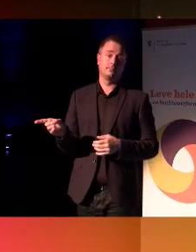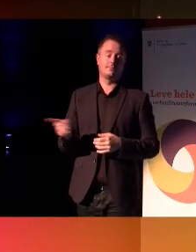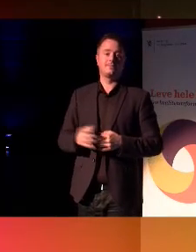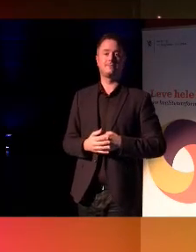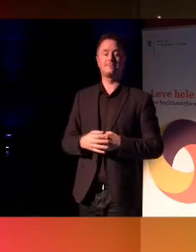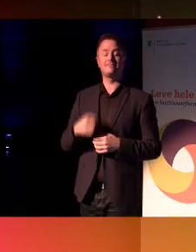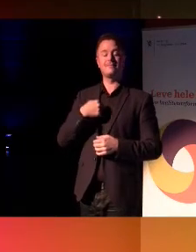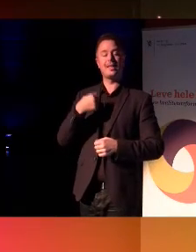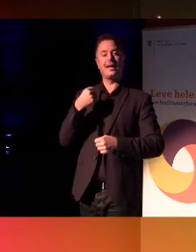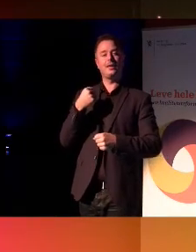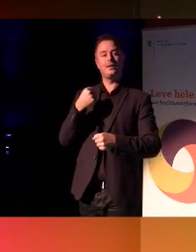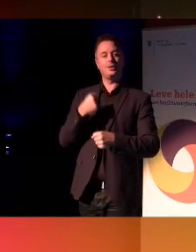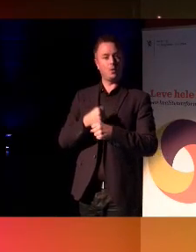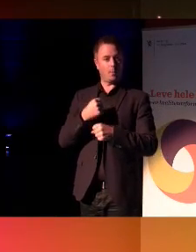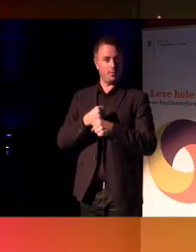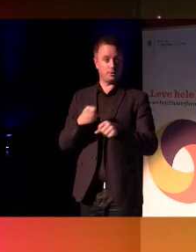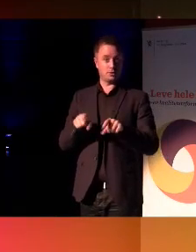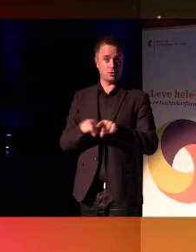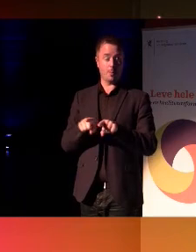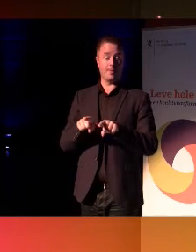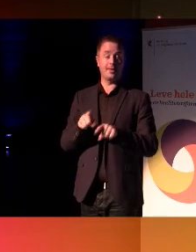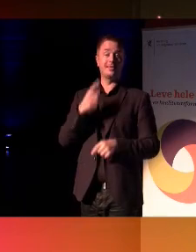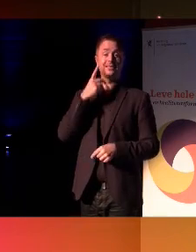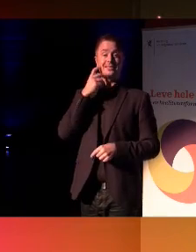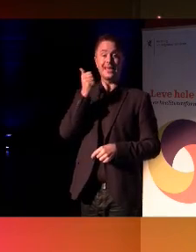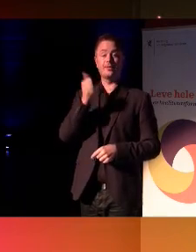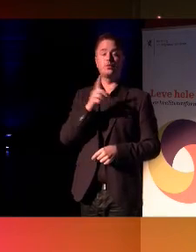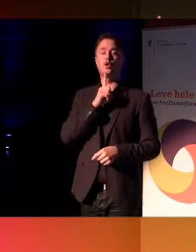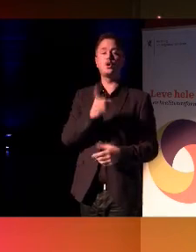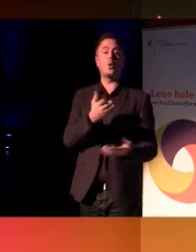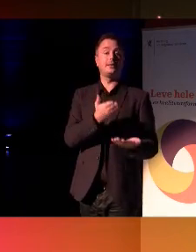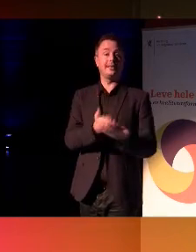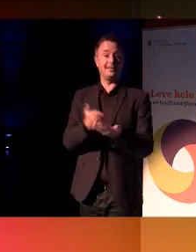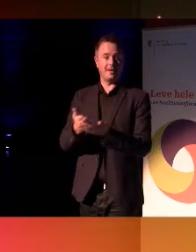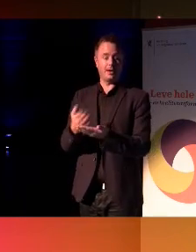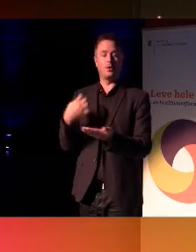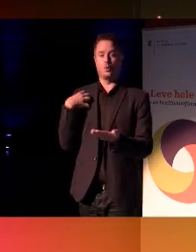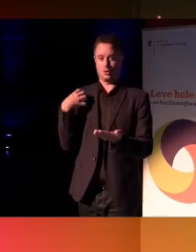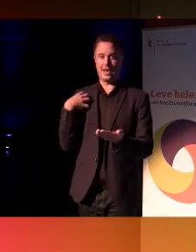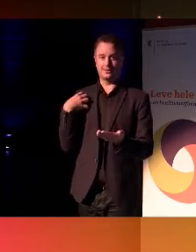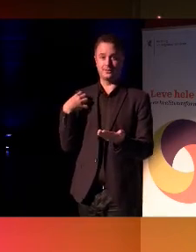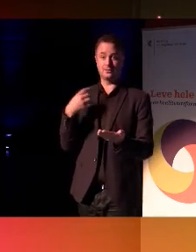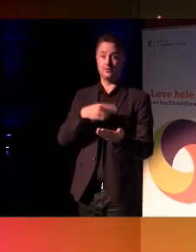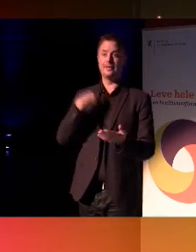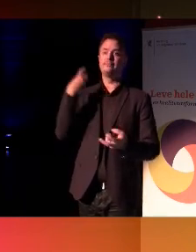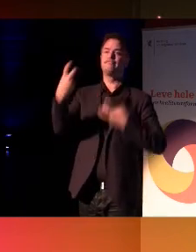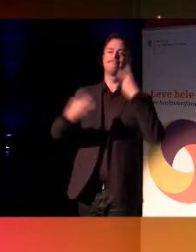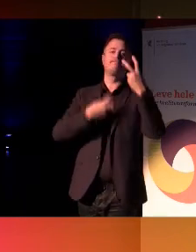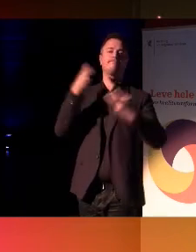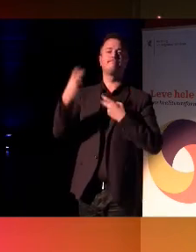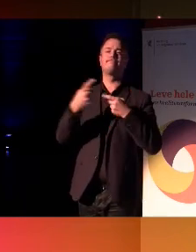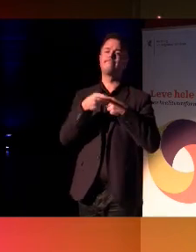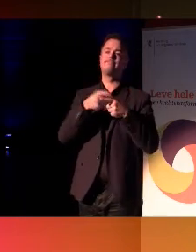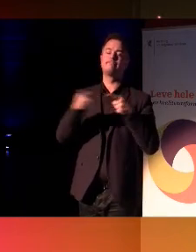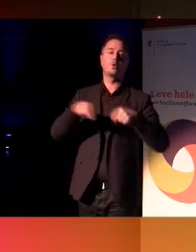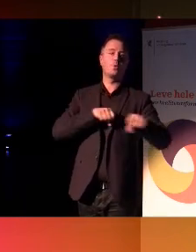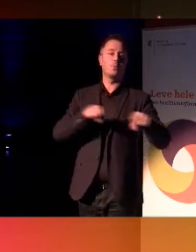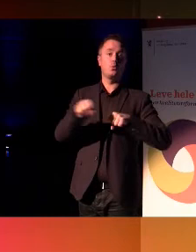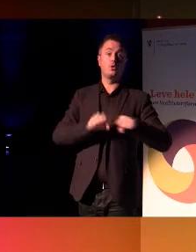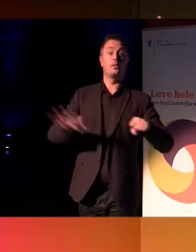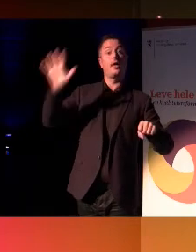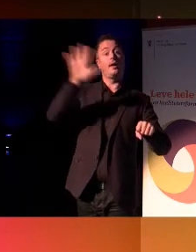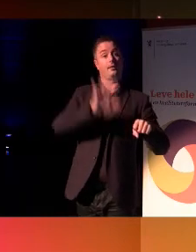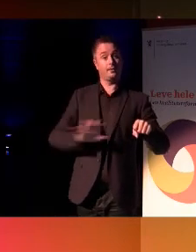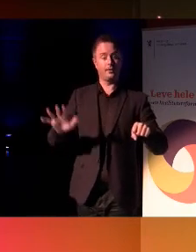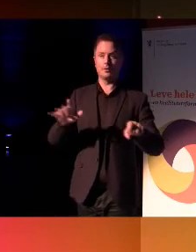Jeg jobber som sagt som seniorrådgiver I KS Konsulent, og vi jobber rundt omkring I veldig mange kommuner I Norge. Så da får vi